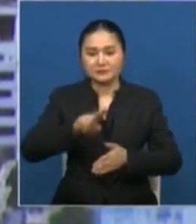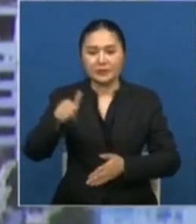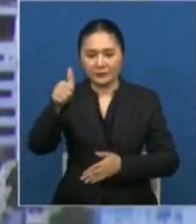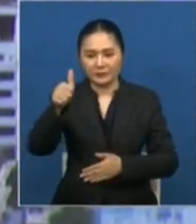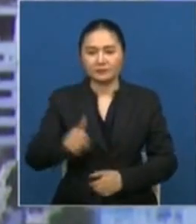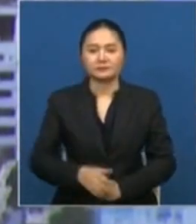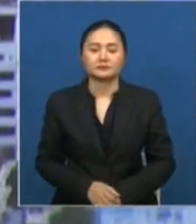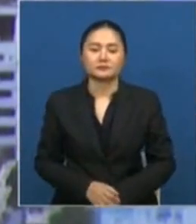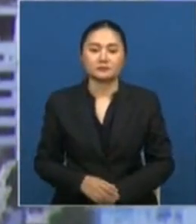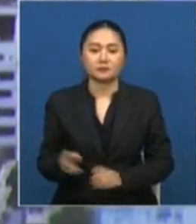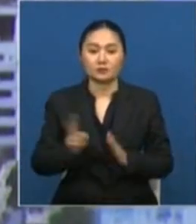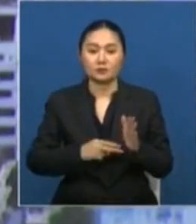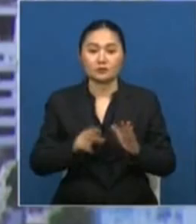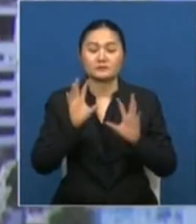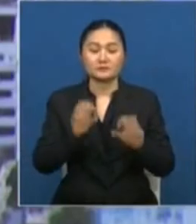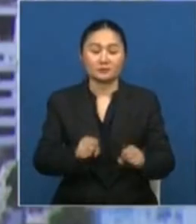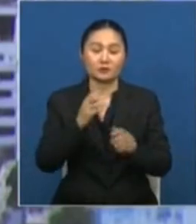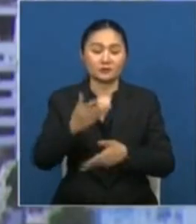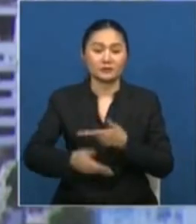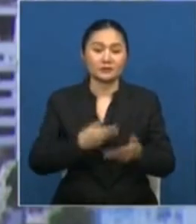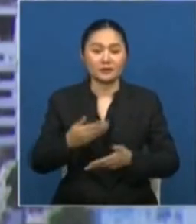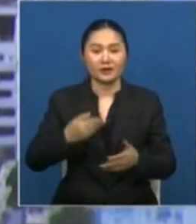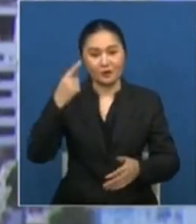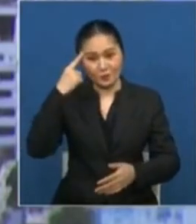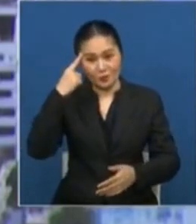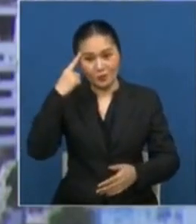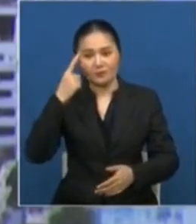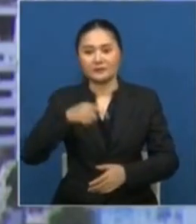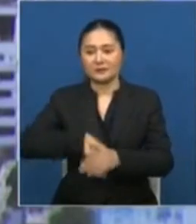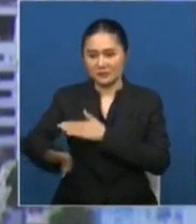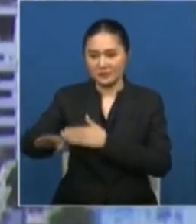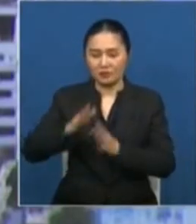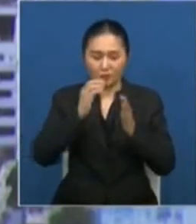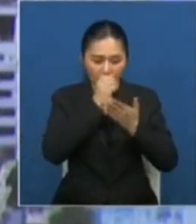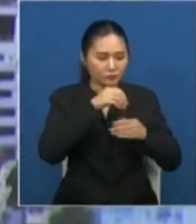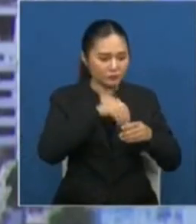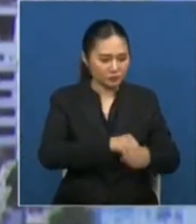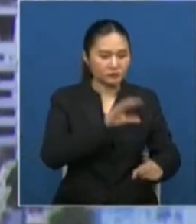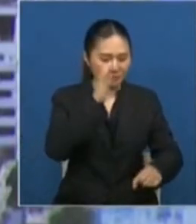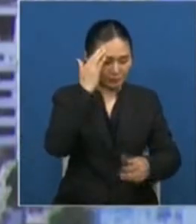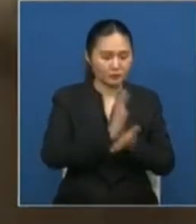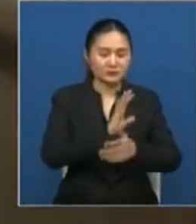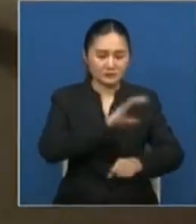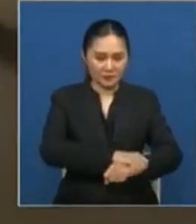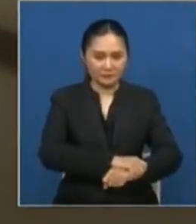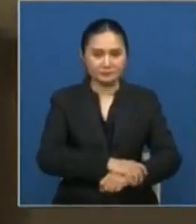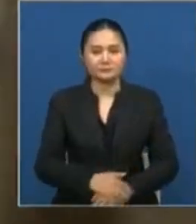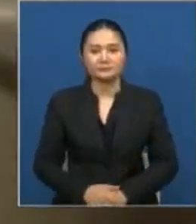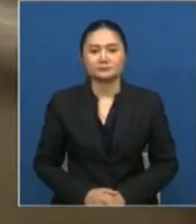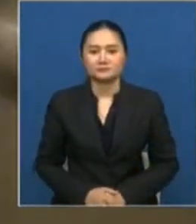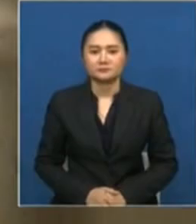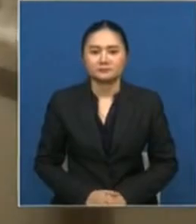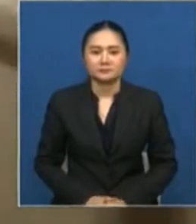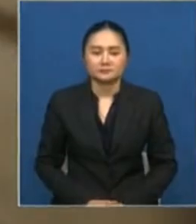กันพอวิ่งเข้าไปจับคนขายไหวตัวหลบหนีทิ้งผู้เสพให้โดนจับค่ะ